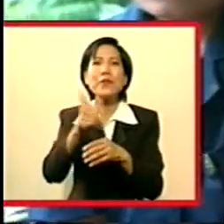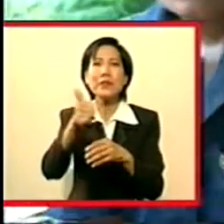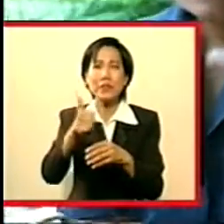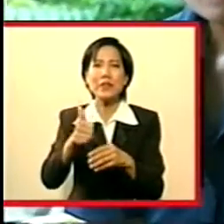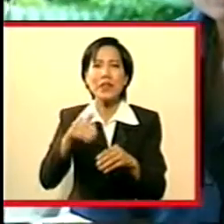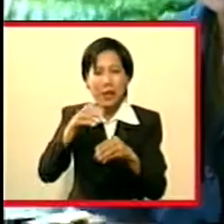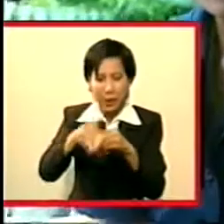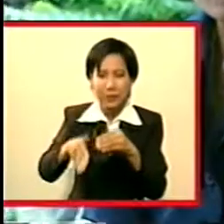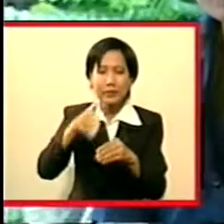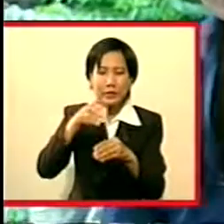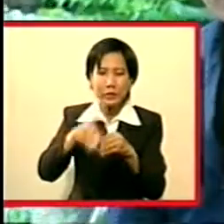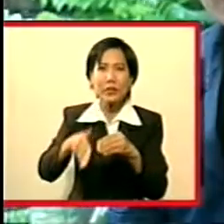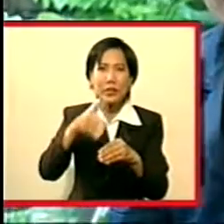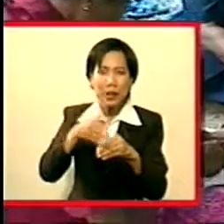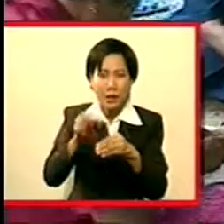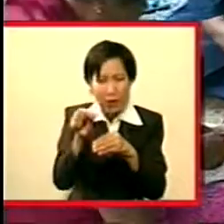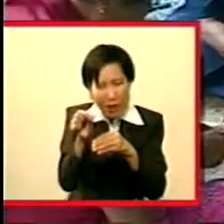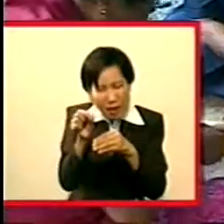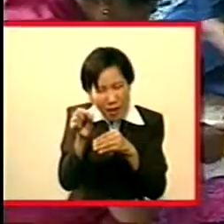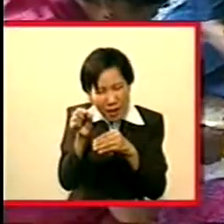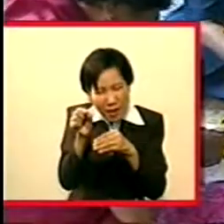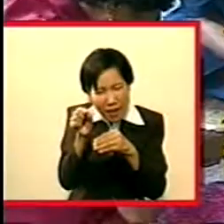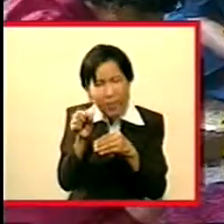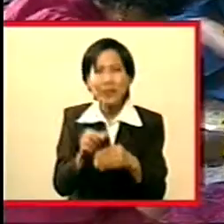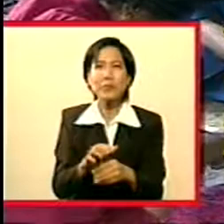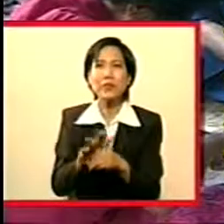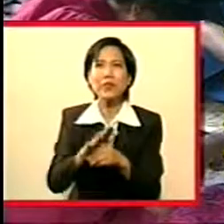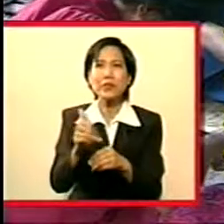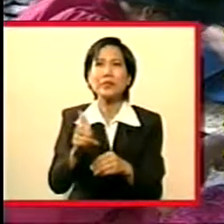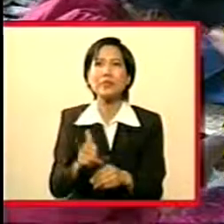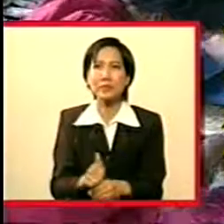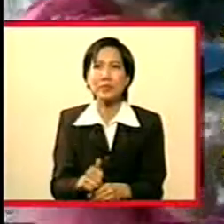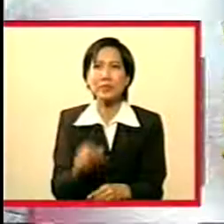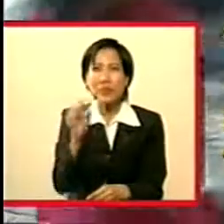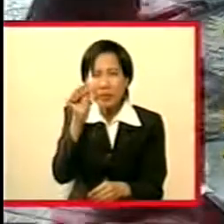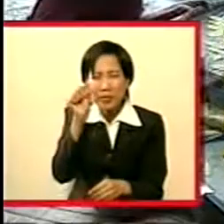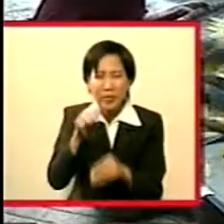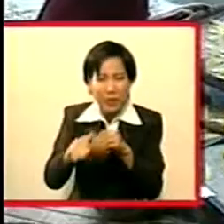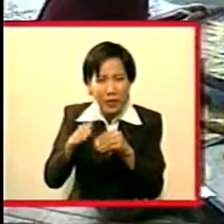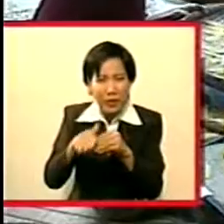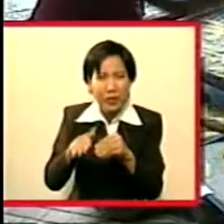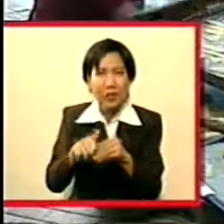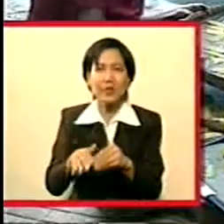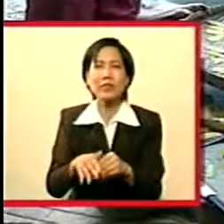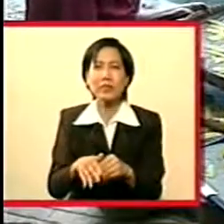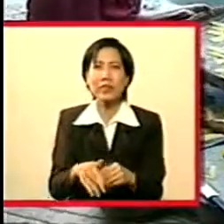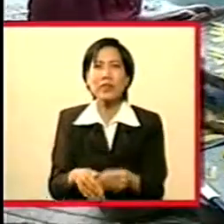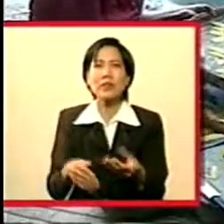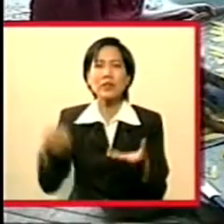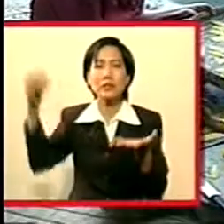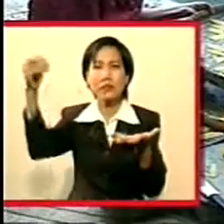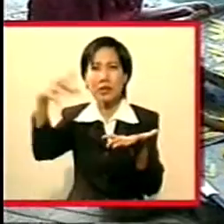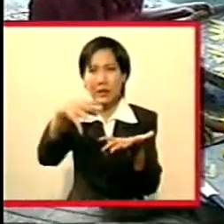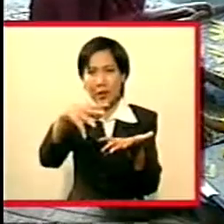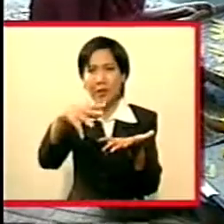พอประมาณจึงนำมาหั่นให้มีความหนาประมาณเศษ 1/8 นิ้วแล้วจึงนำชิ้นส่วนนี้ไป